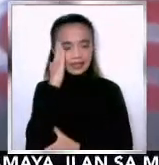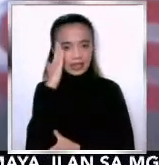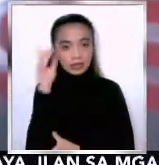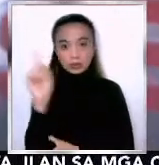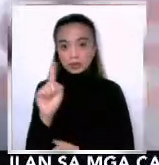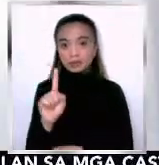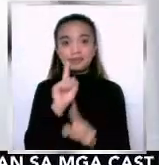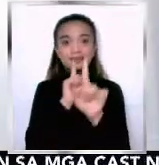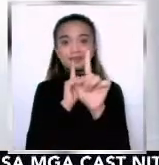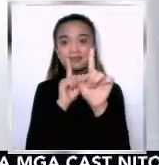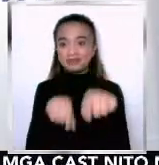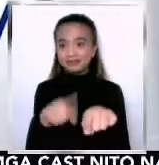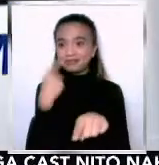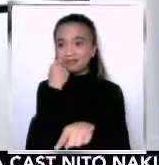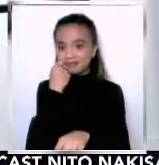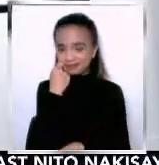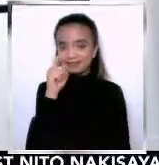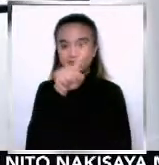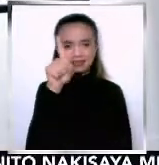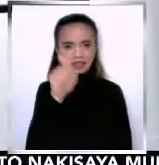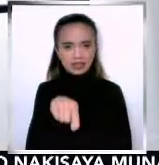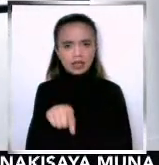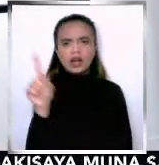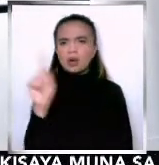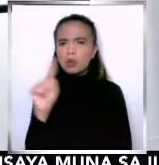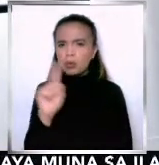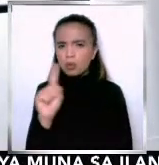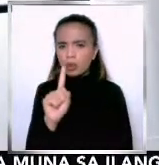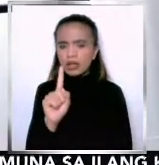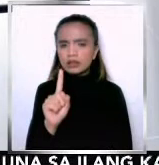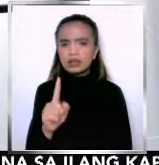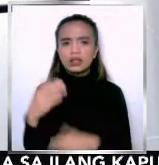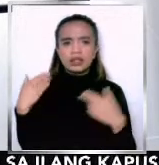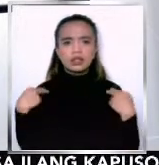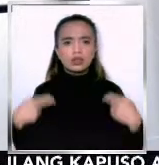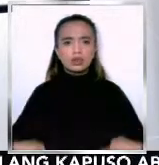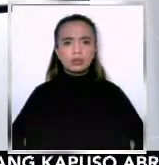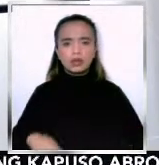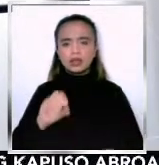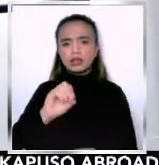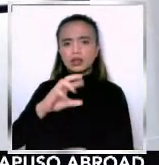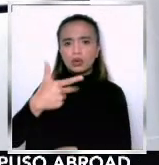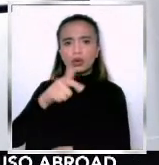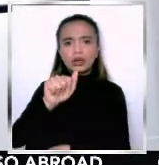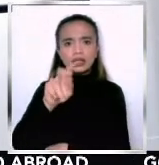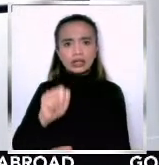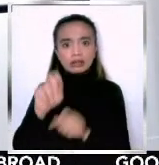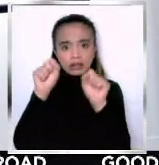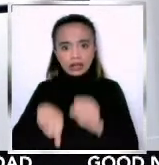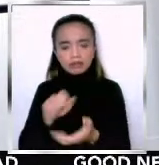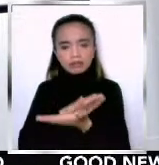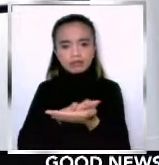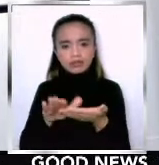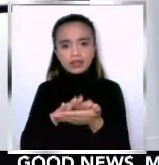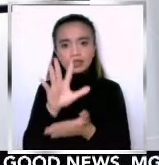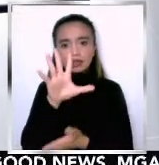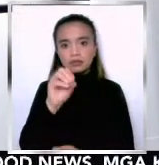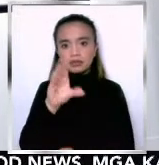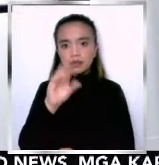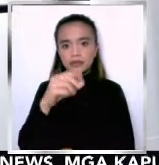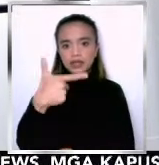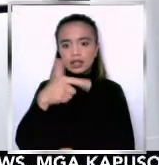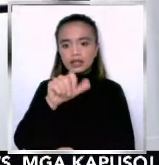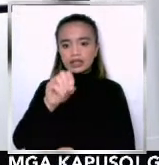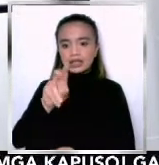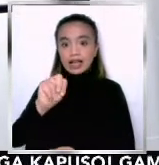ating trivia question na anong human organ ang kayang mag-filter ng nasa 50 gallons of blood kada araw?